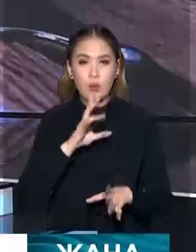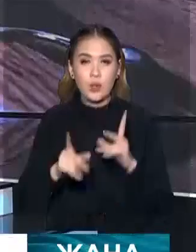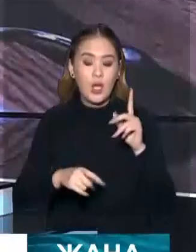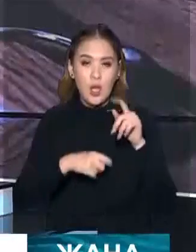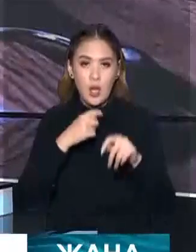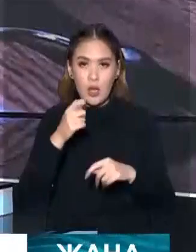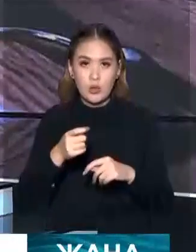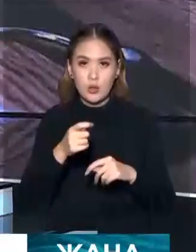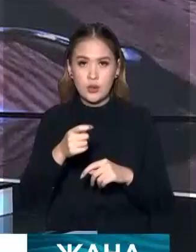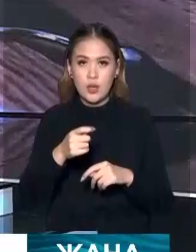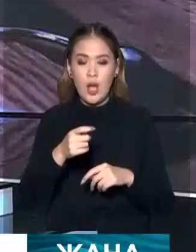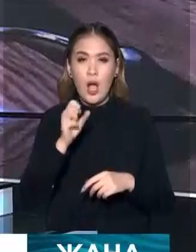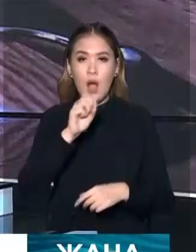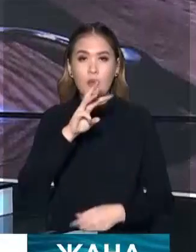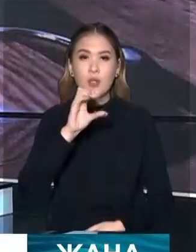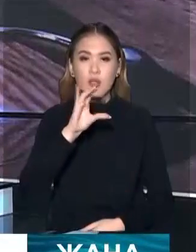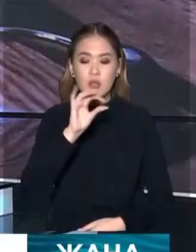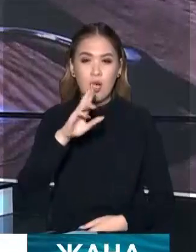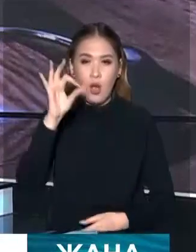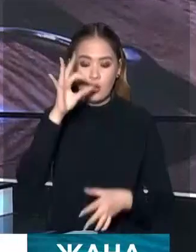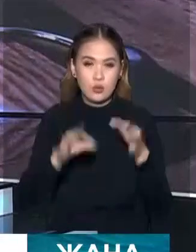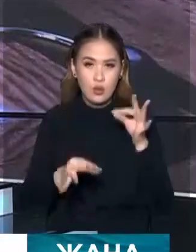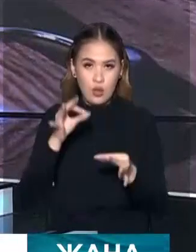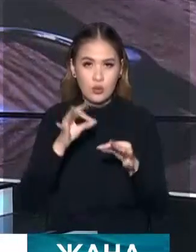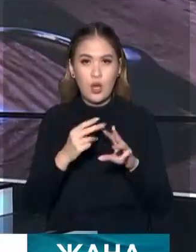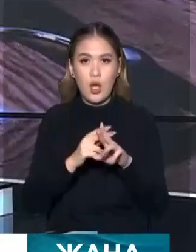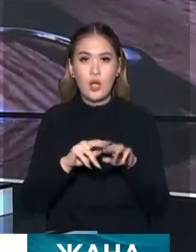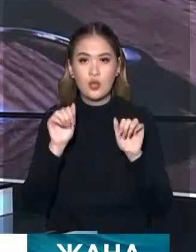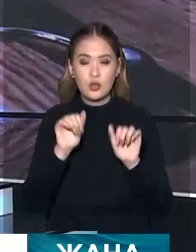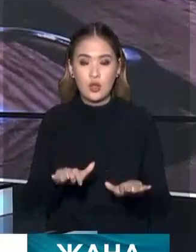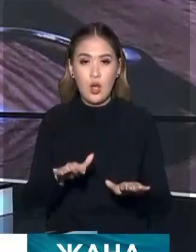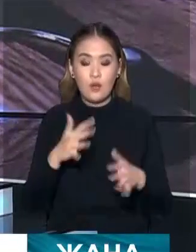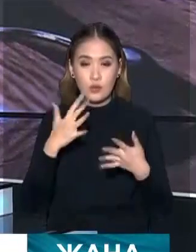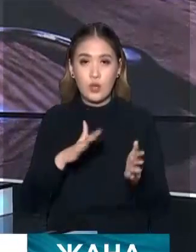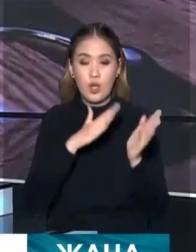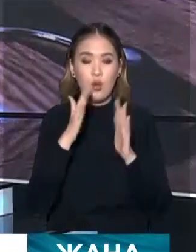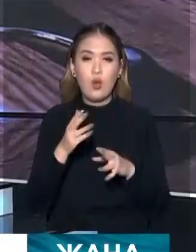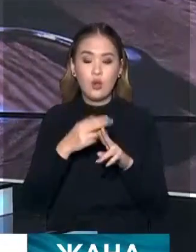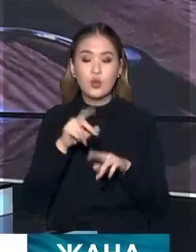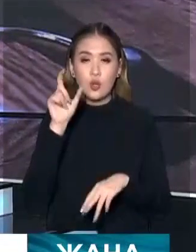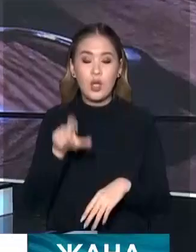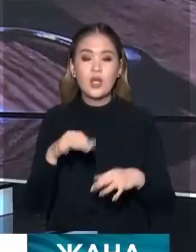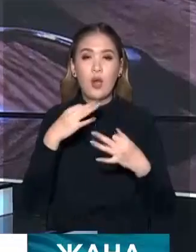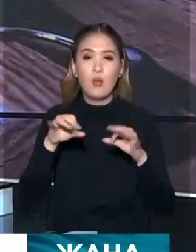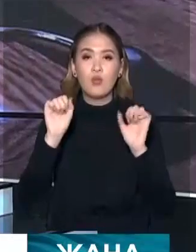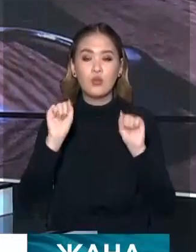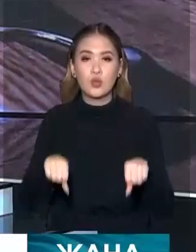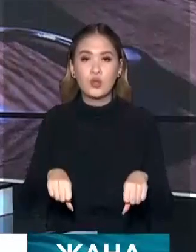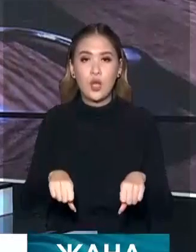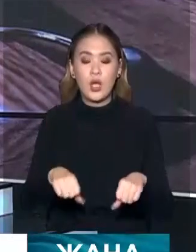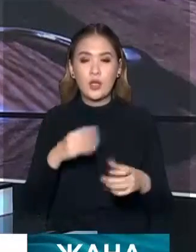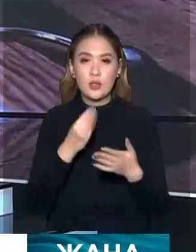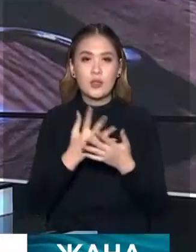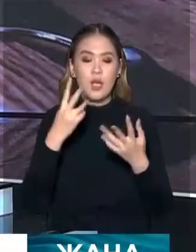қаулысы, амнистия жасау жөніндегі соттың қаулысы қабылданып күшінеген бойда ол кісіні босатады. Иә, қымбат